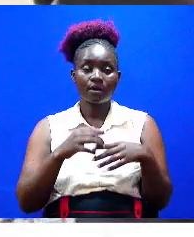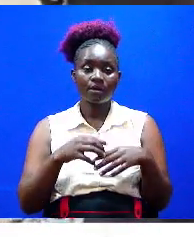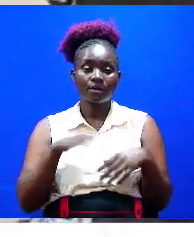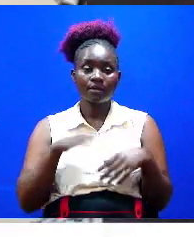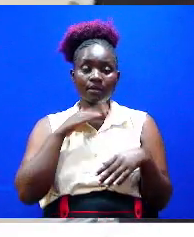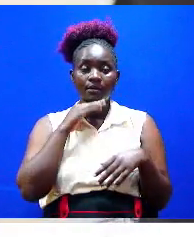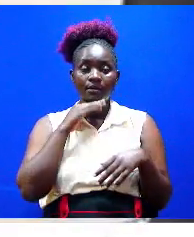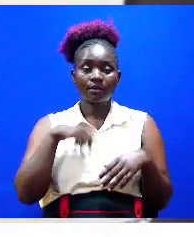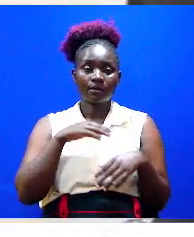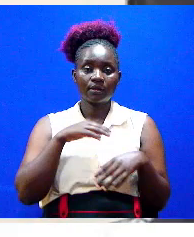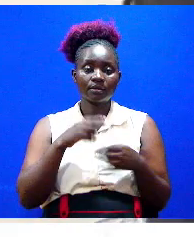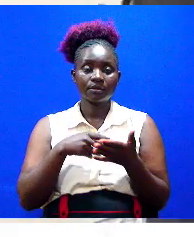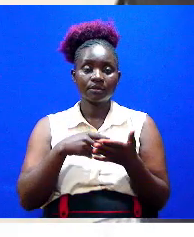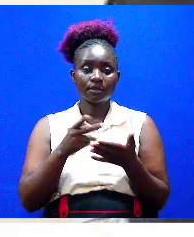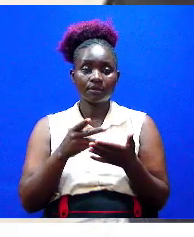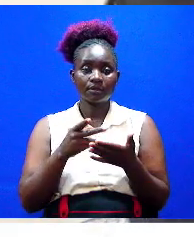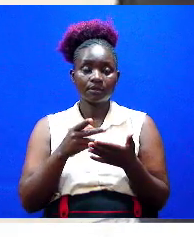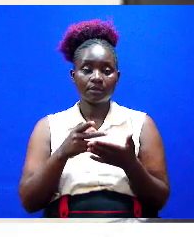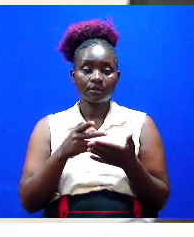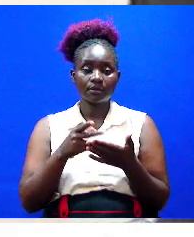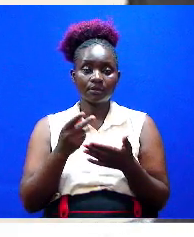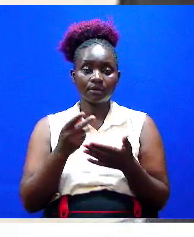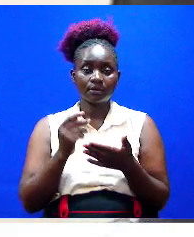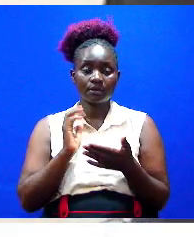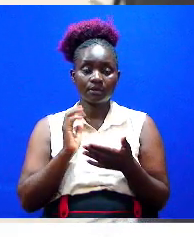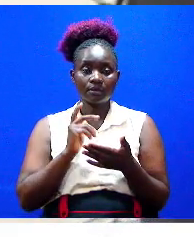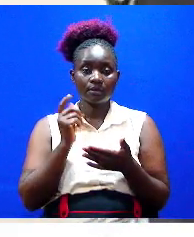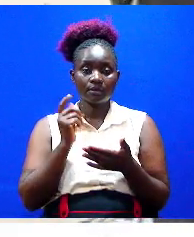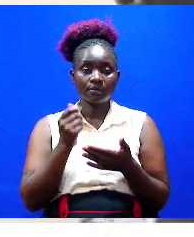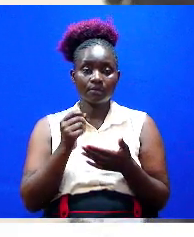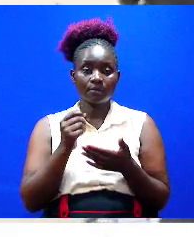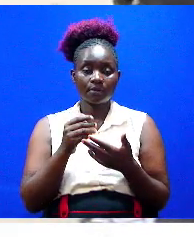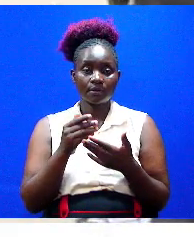nichu esito ona baro chinto kwati chimes to gucho kubana endo to kwati chimes